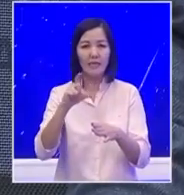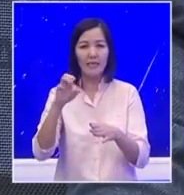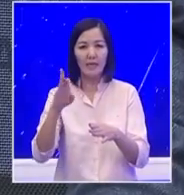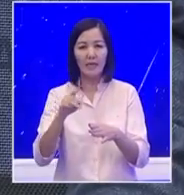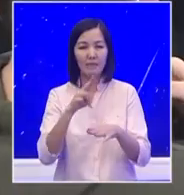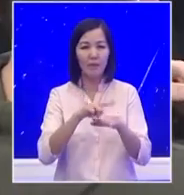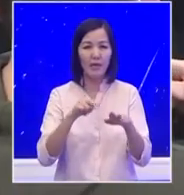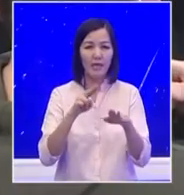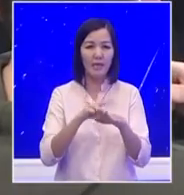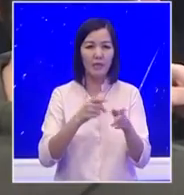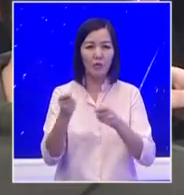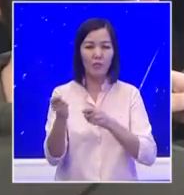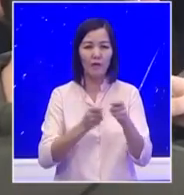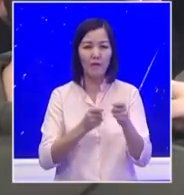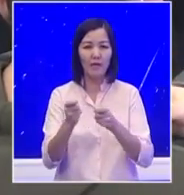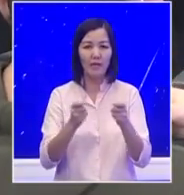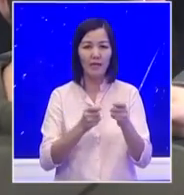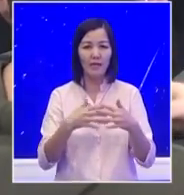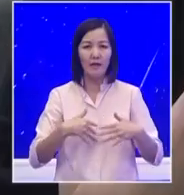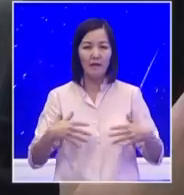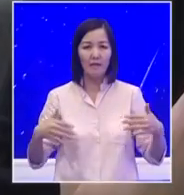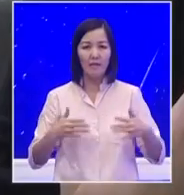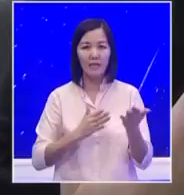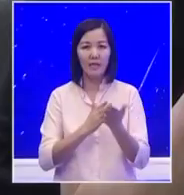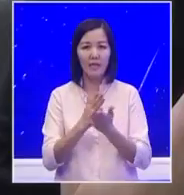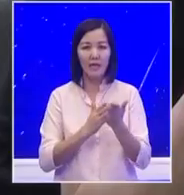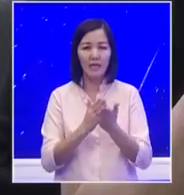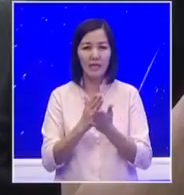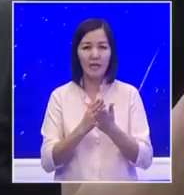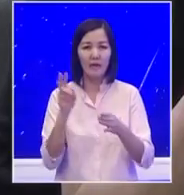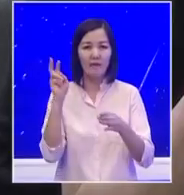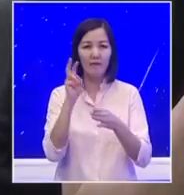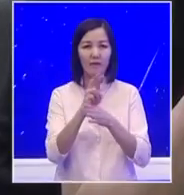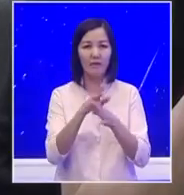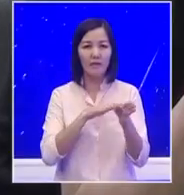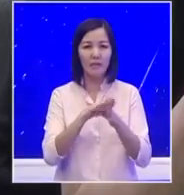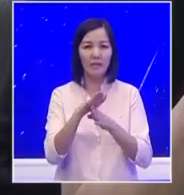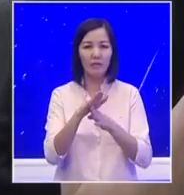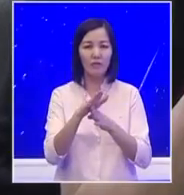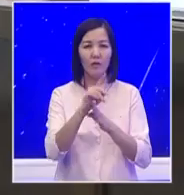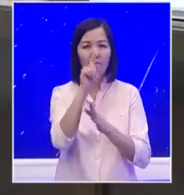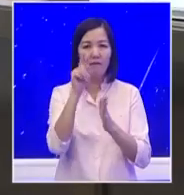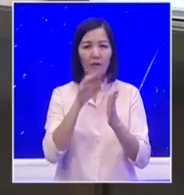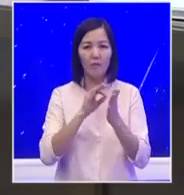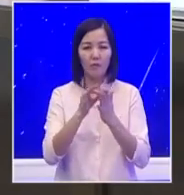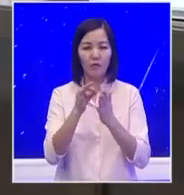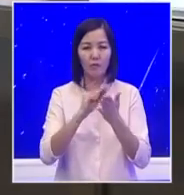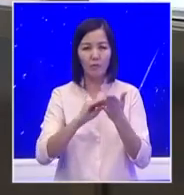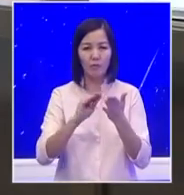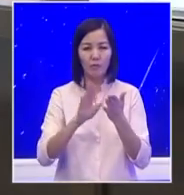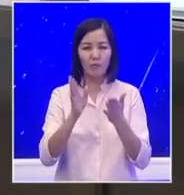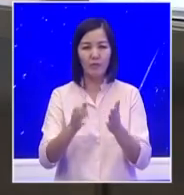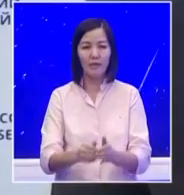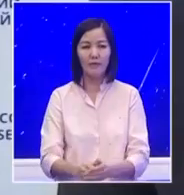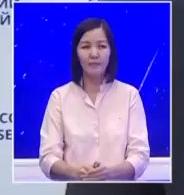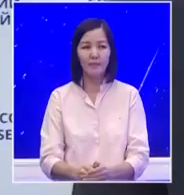наряд полиции и сотрудники управления ветеринарии. Также все выезжающие будут заполнять специальную анкету. Также здесь